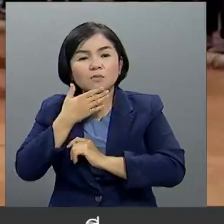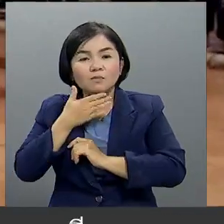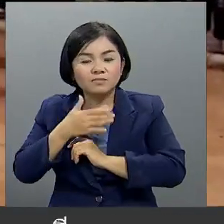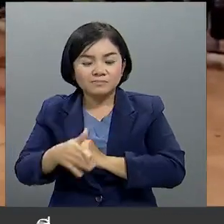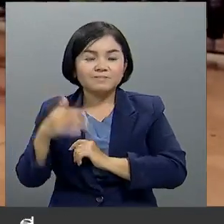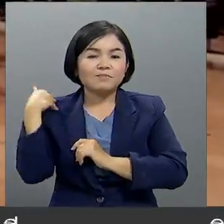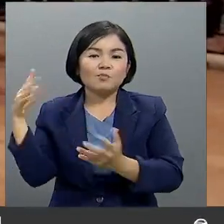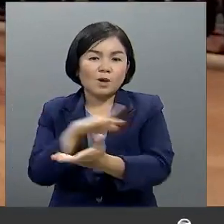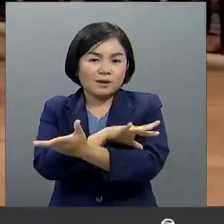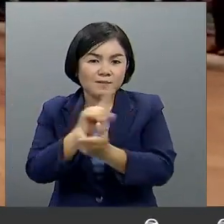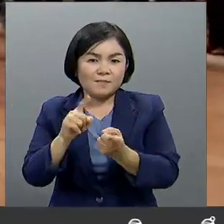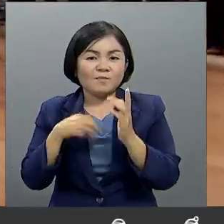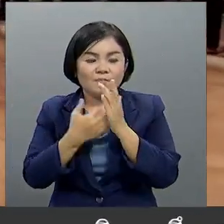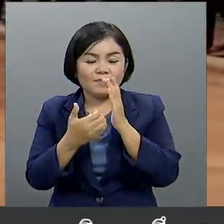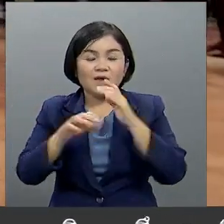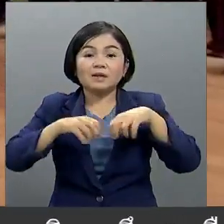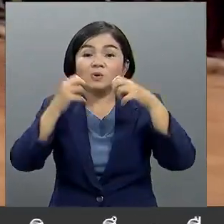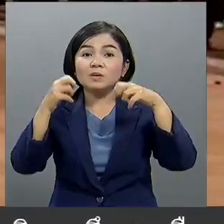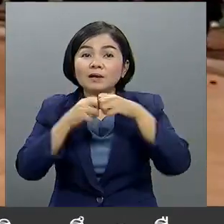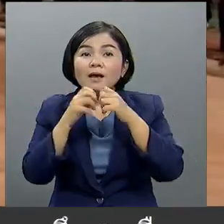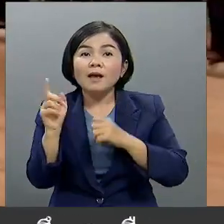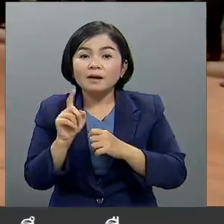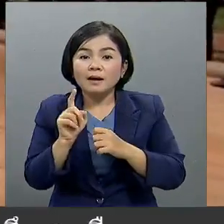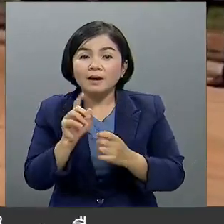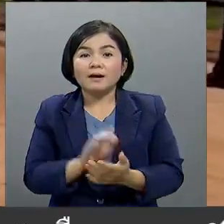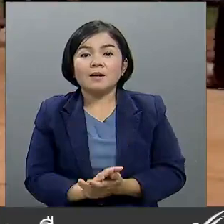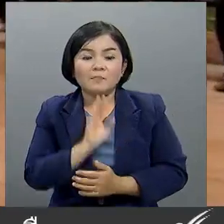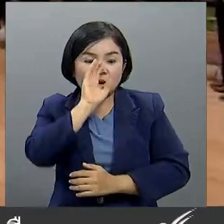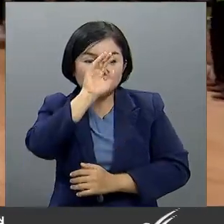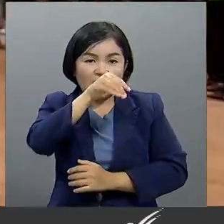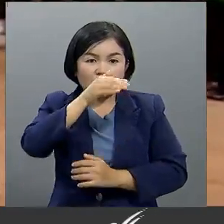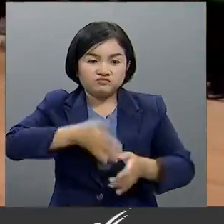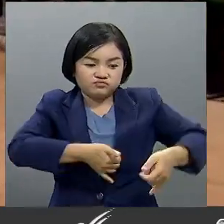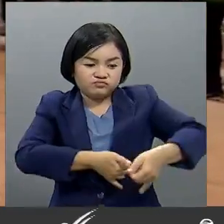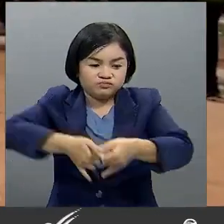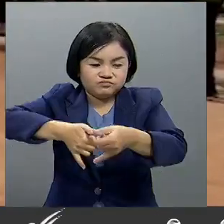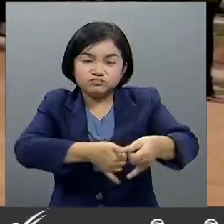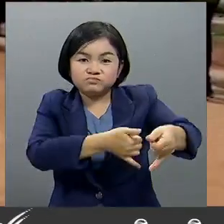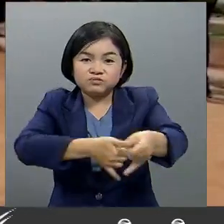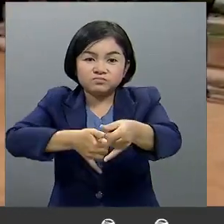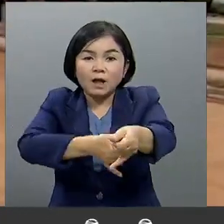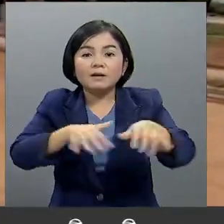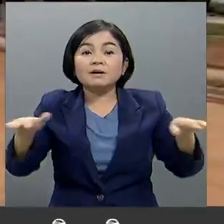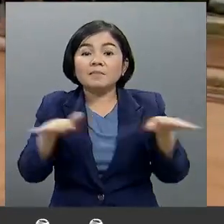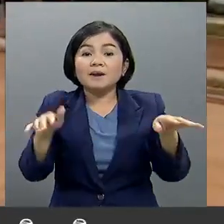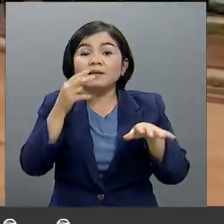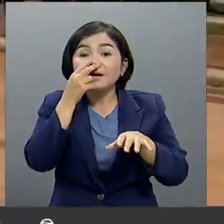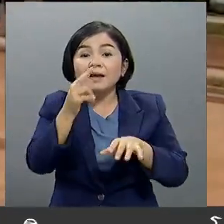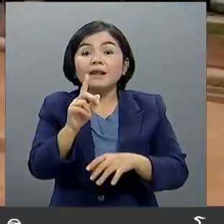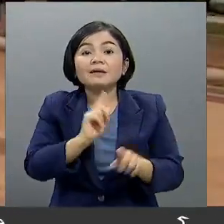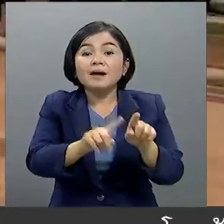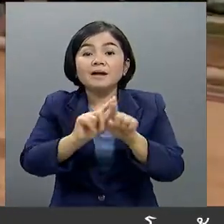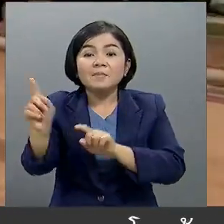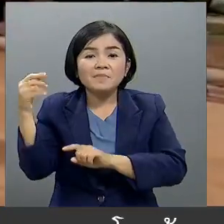นี่หลบหน่อยแม่จะเดิน มาเป็นขบวนแห่ปกติถ้านึกถึงขบวนโดยปกตินะคุณผู้ชมก็จะเป็นมีอาจจ